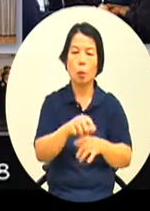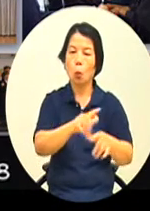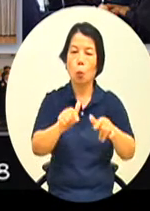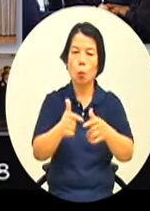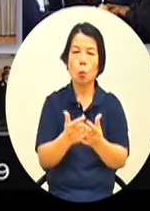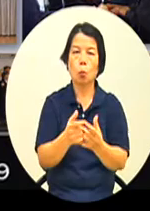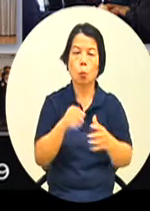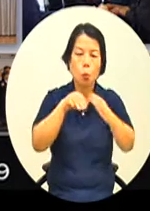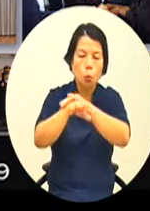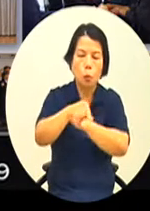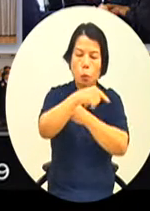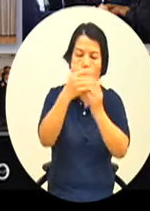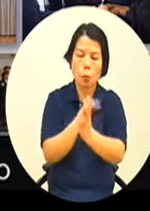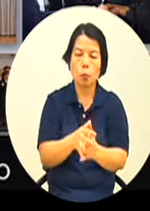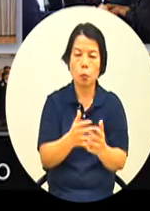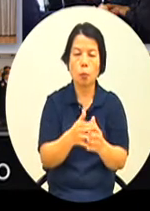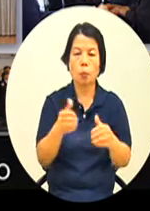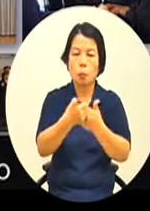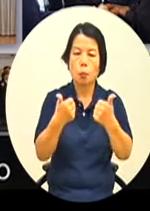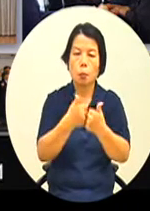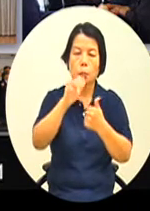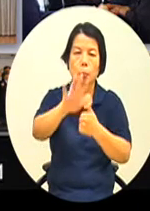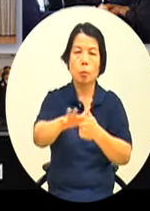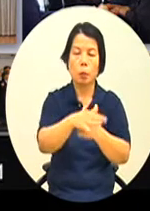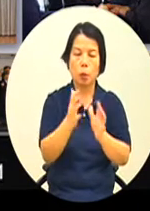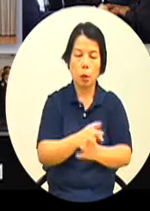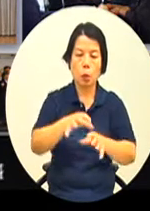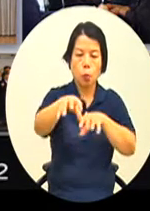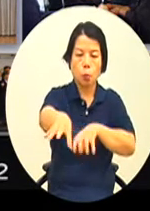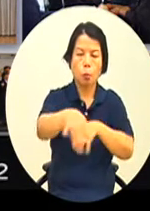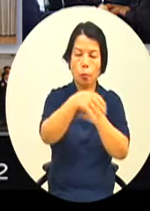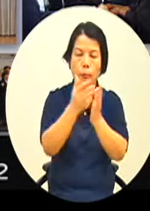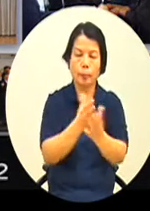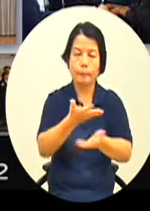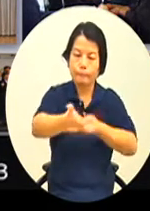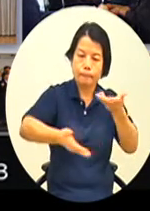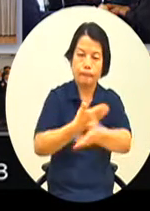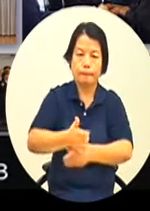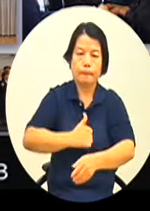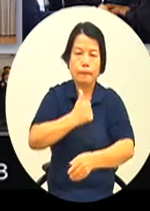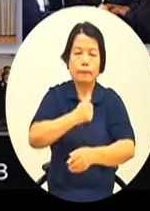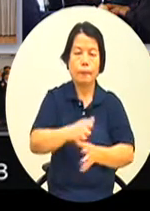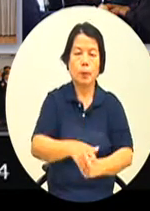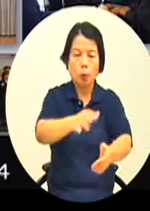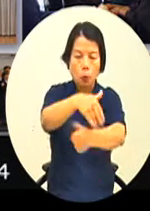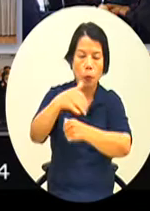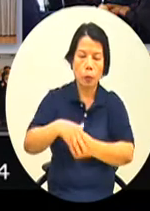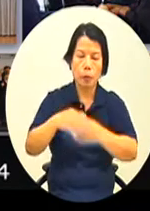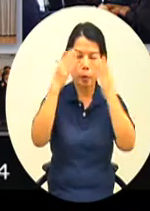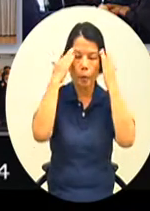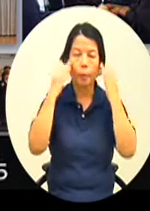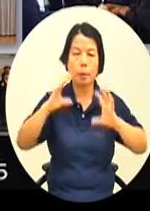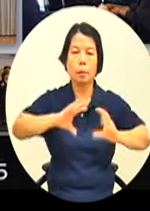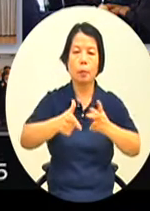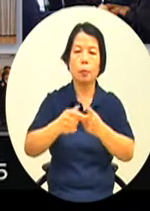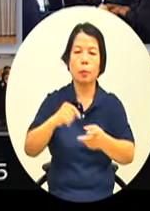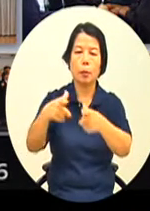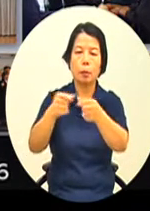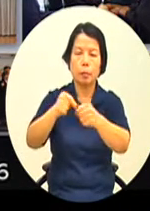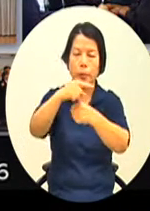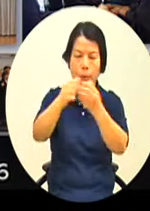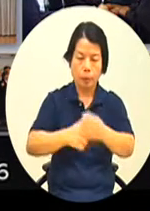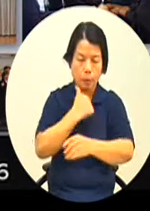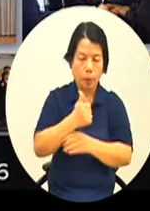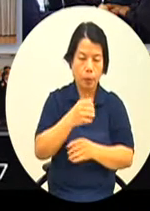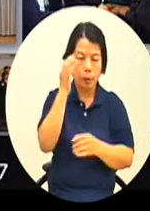只是一个晚上的纪念哦，希望双方城市间有更实质的交流。那我们这次广邀韩国、釜山各界哦，更加加实质认识高